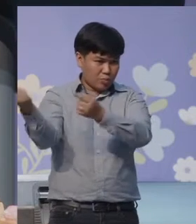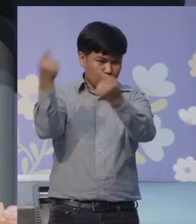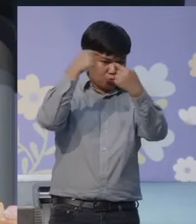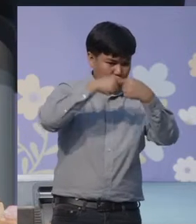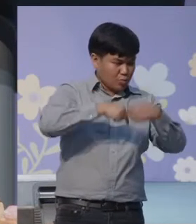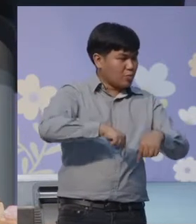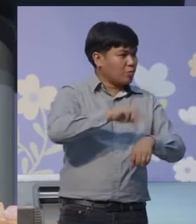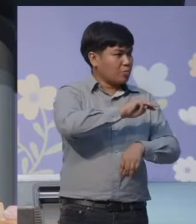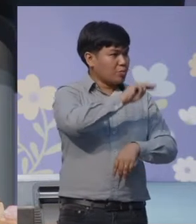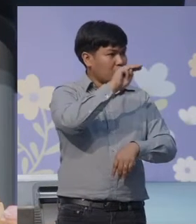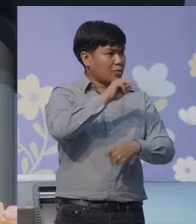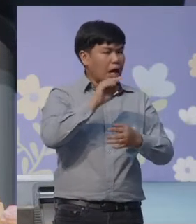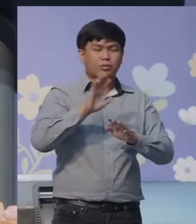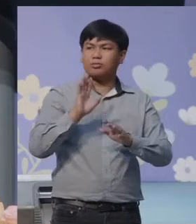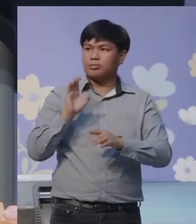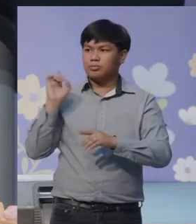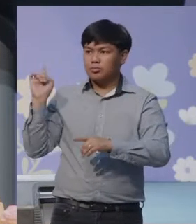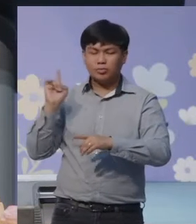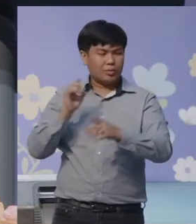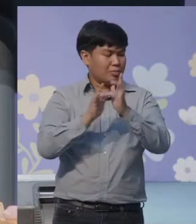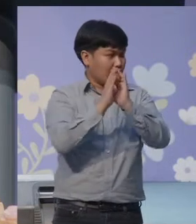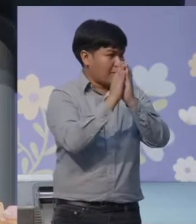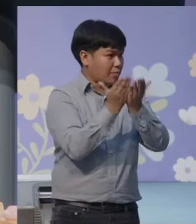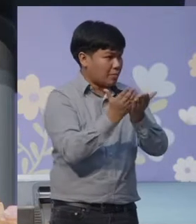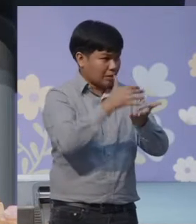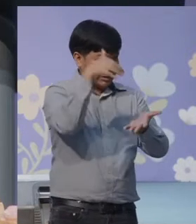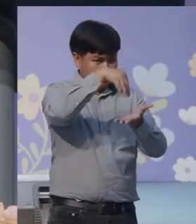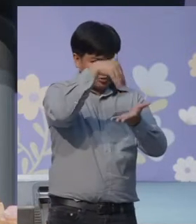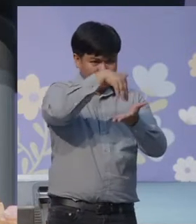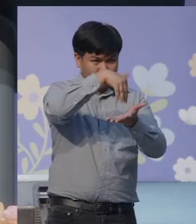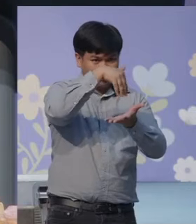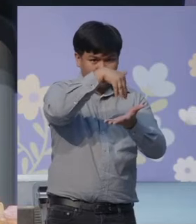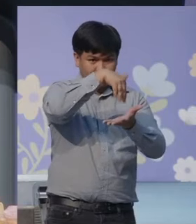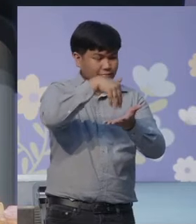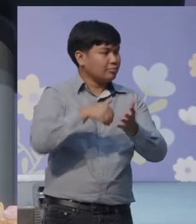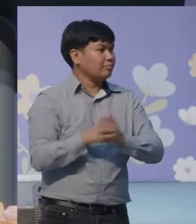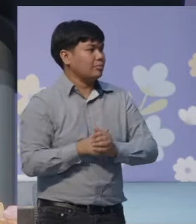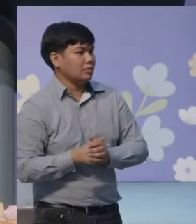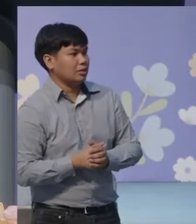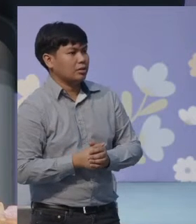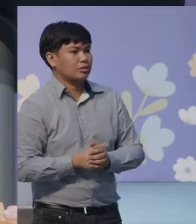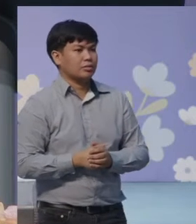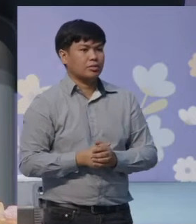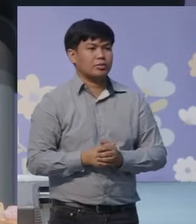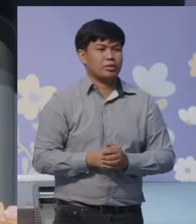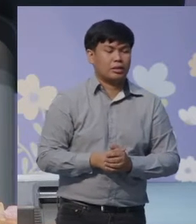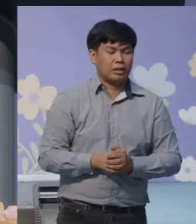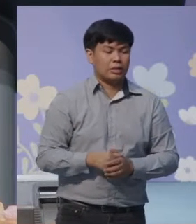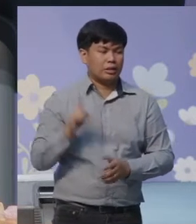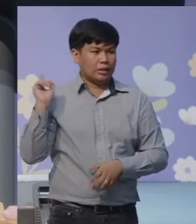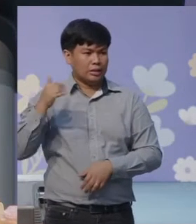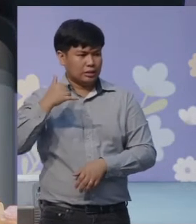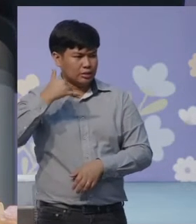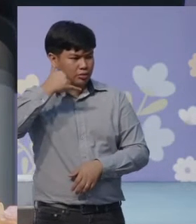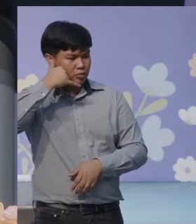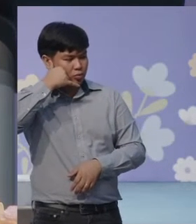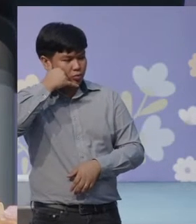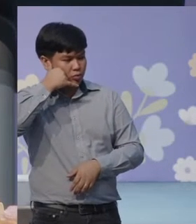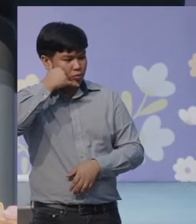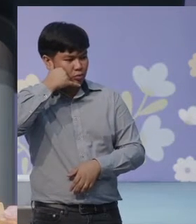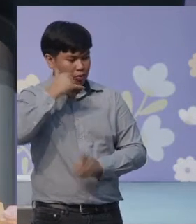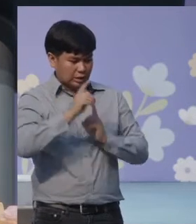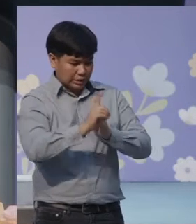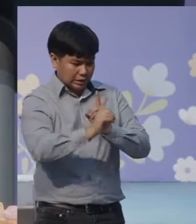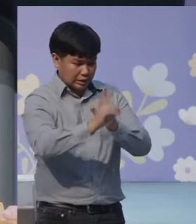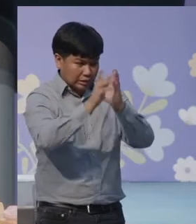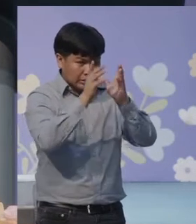mag-serve kami sa Bible Study Fellowship sa Texas. Paalis na kami. Tinawag ko yung aking